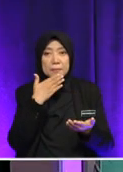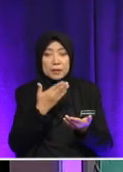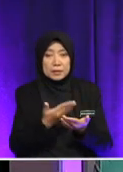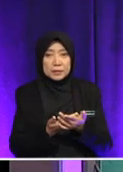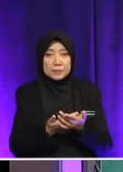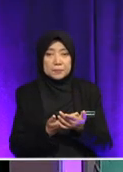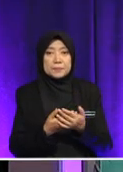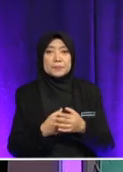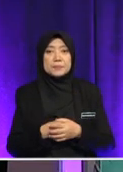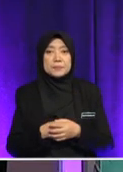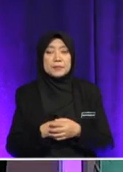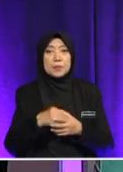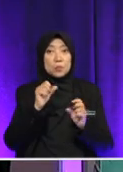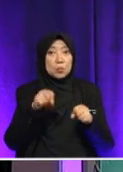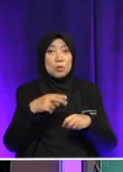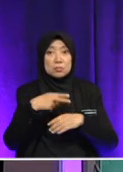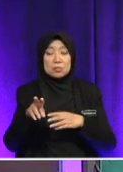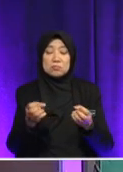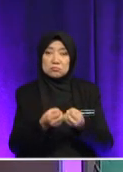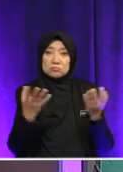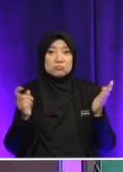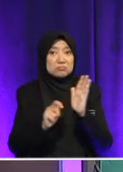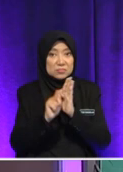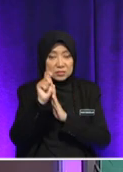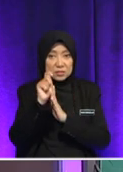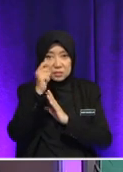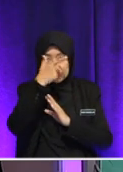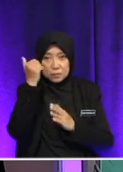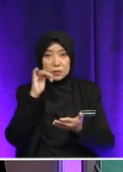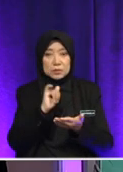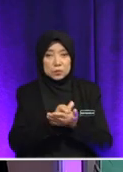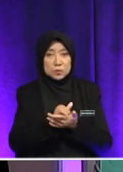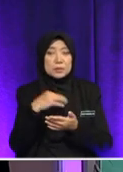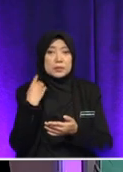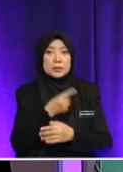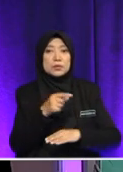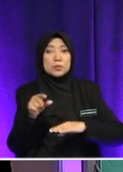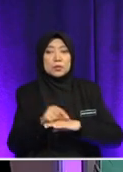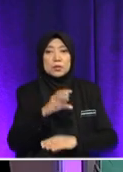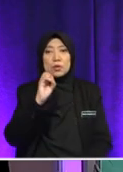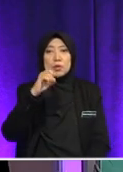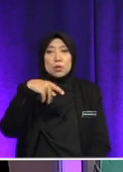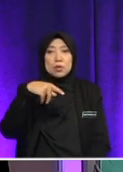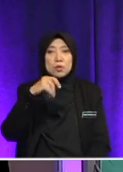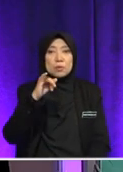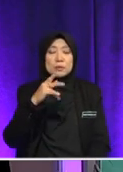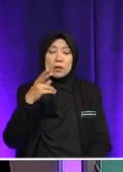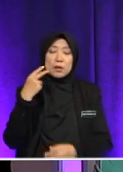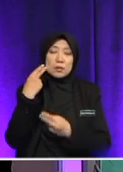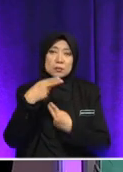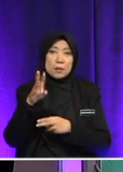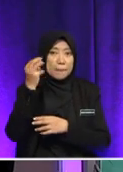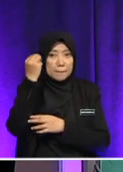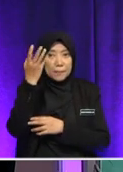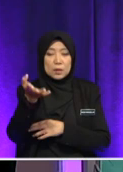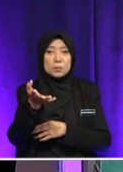and dan kapasitif penghantara yang tinggi Desa kita guna gantian optik maksudnya bila penghantaran maklumat kita boleh Anta